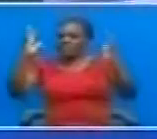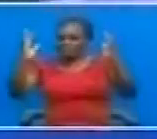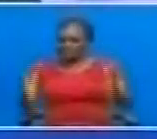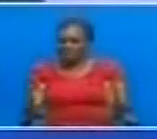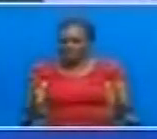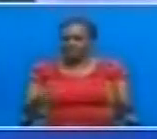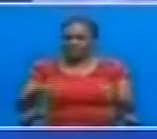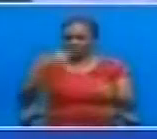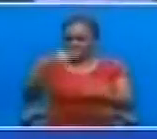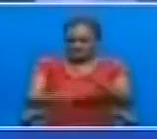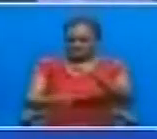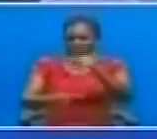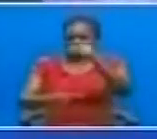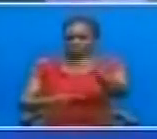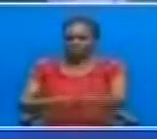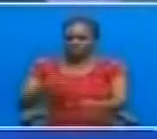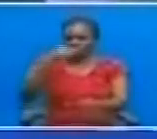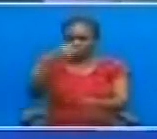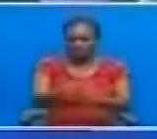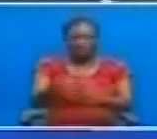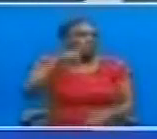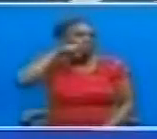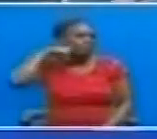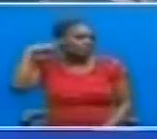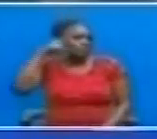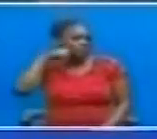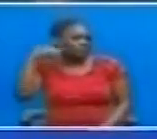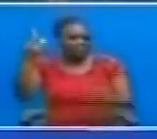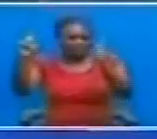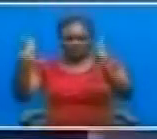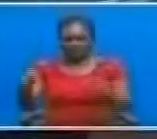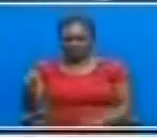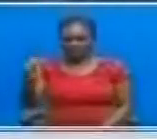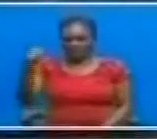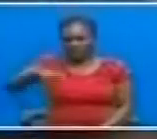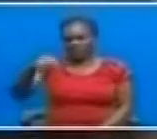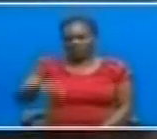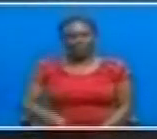kwa vizazi hata vizazi. Lofti Matambo, KTN Leo, Nairobi.